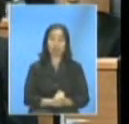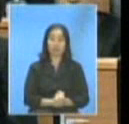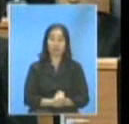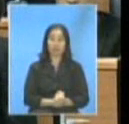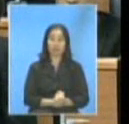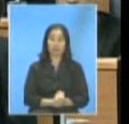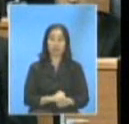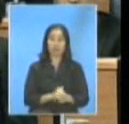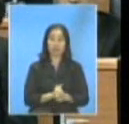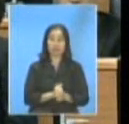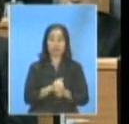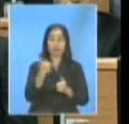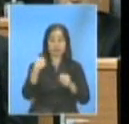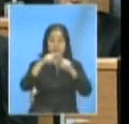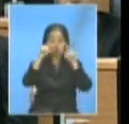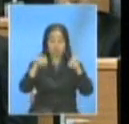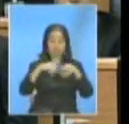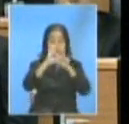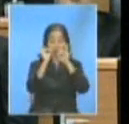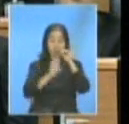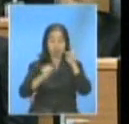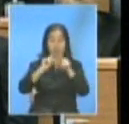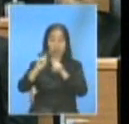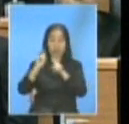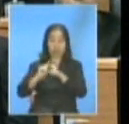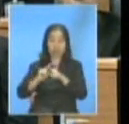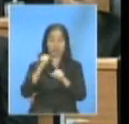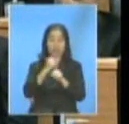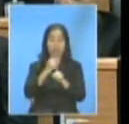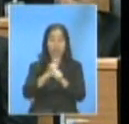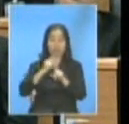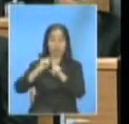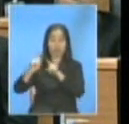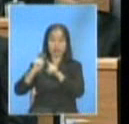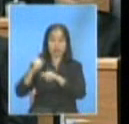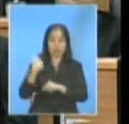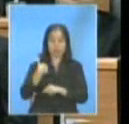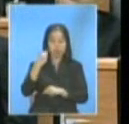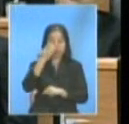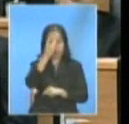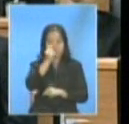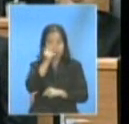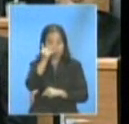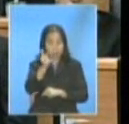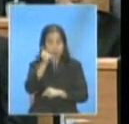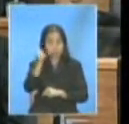ที่จริงพอไปดูในเนื้อหาสาระไปดูในเนื้องานบางเรื่องที่ผมได้ตามขึ้นมานี่ครับท่านประธาน